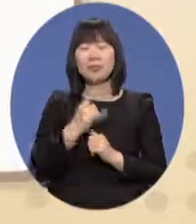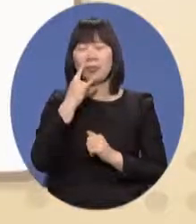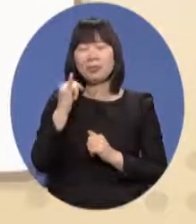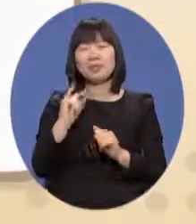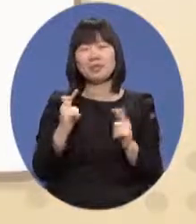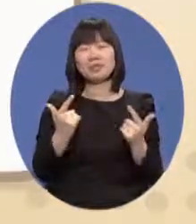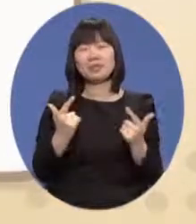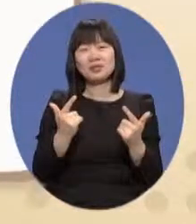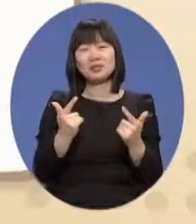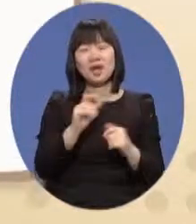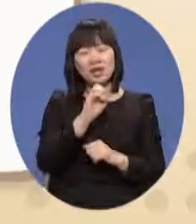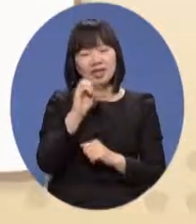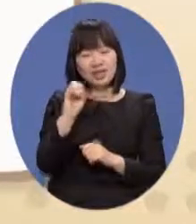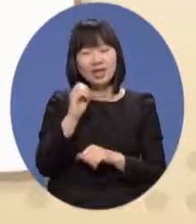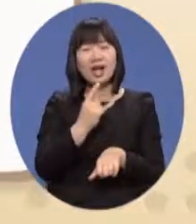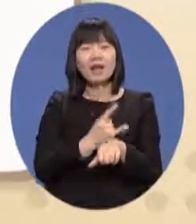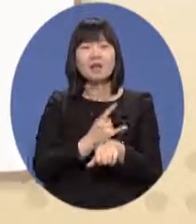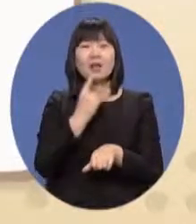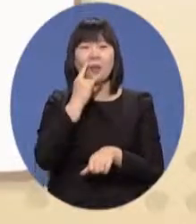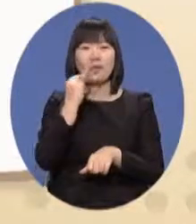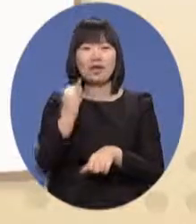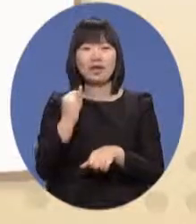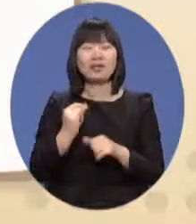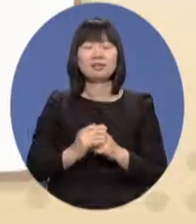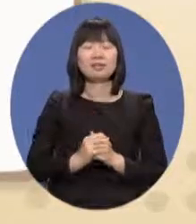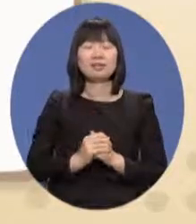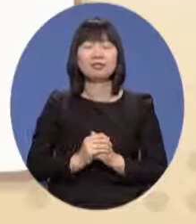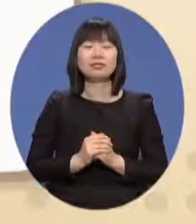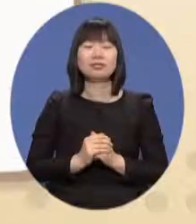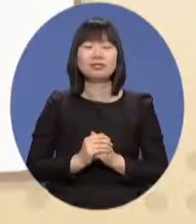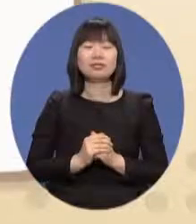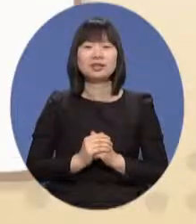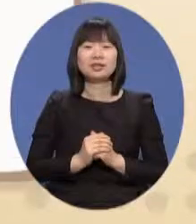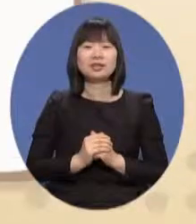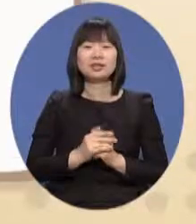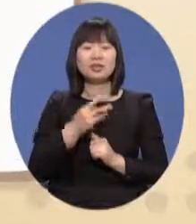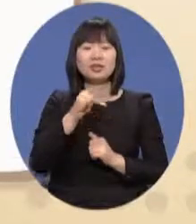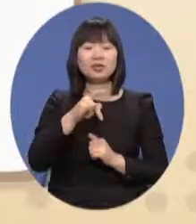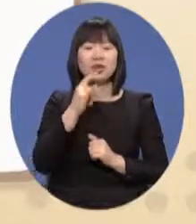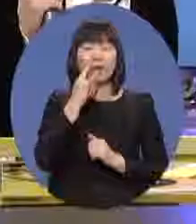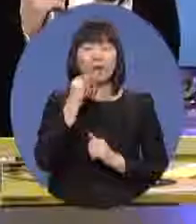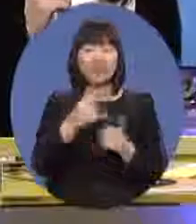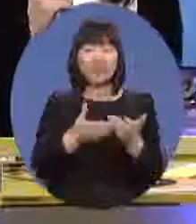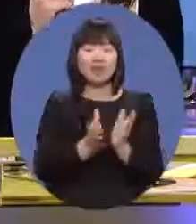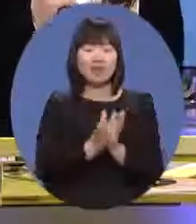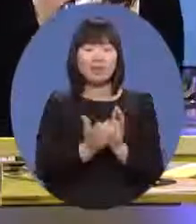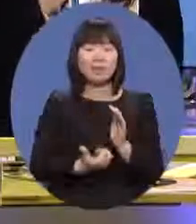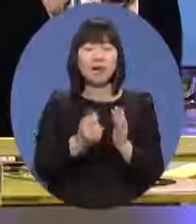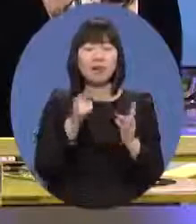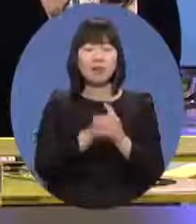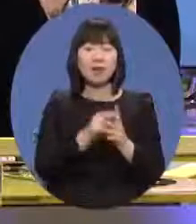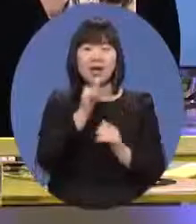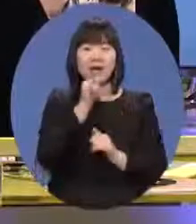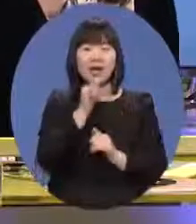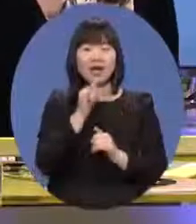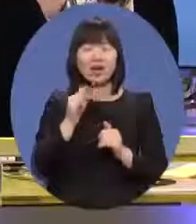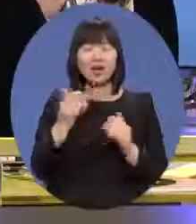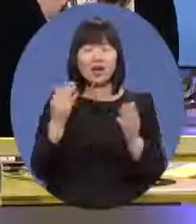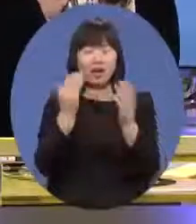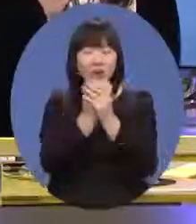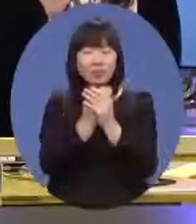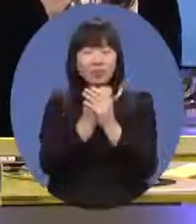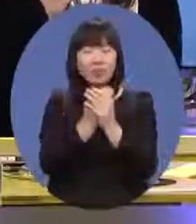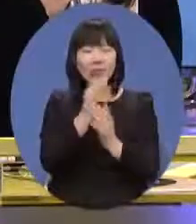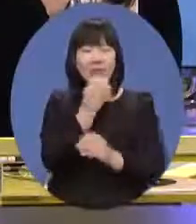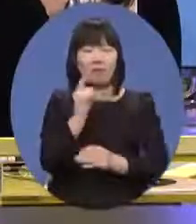아니라 땡땡 하는 엄마이다. 저 다중명팀 바로 눌러주셨네요. 완벽한